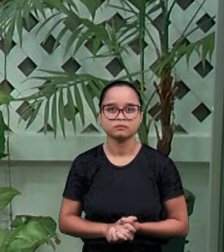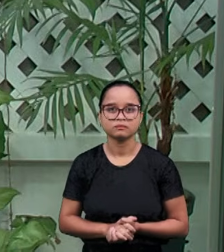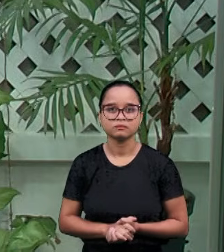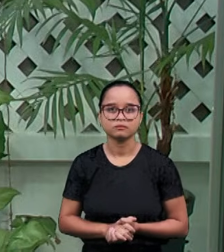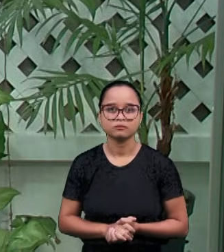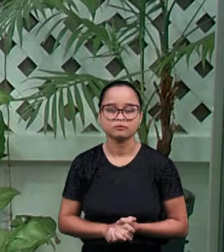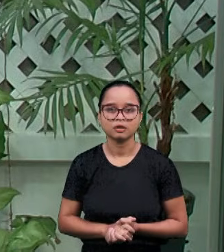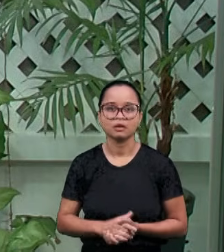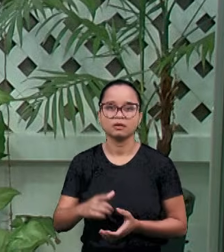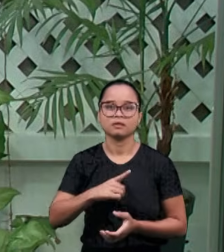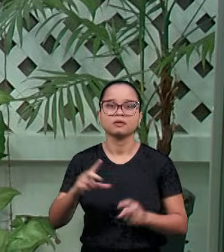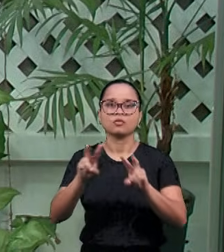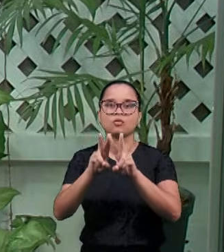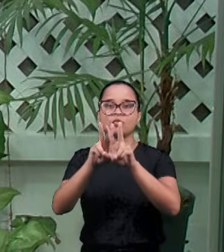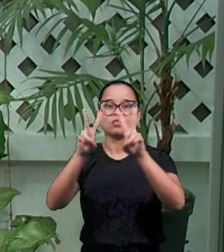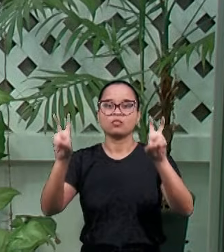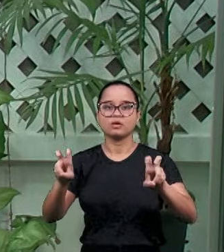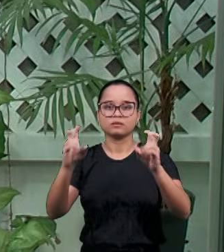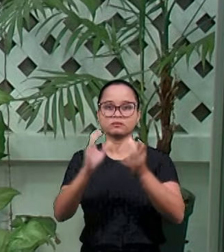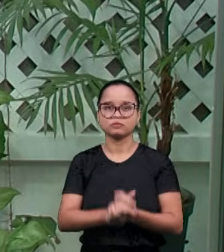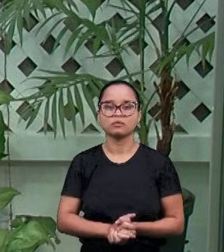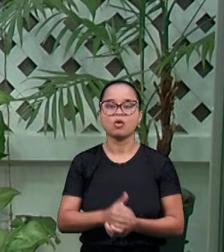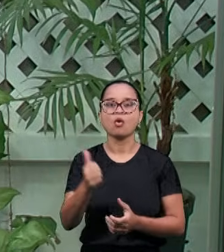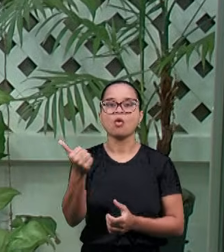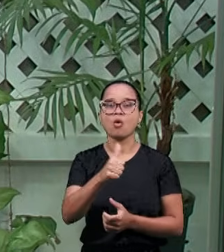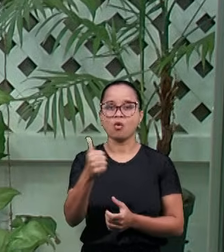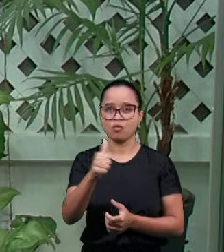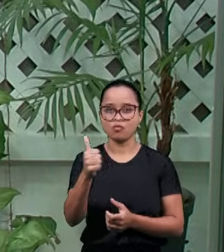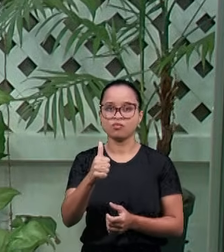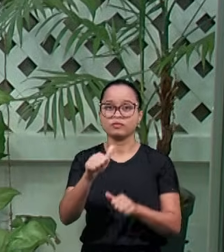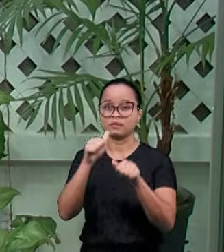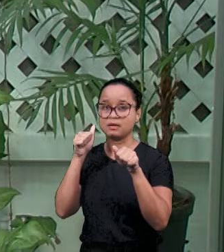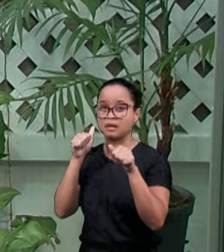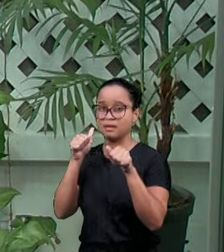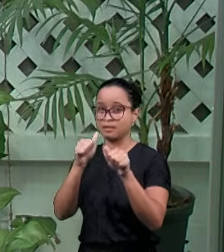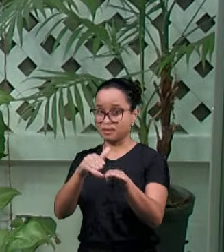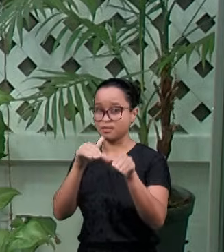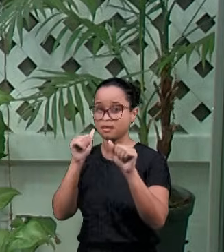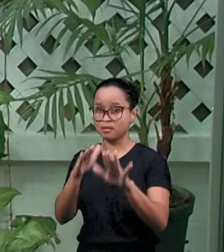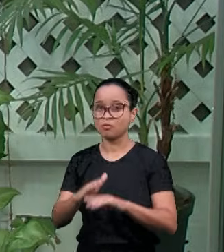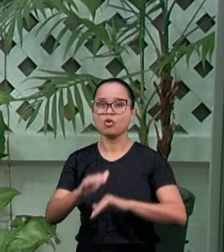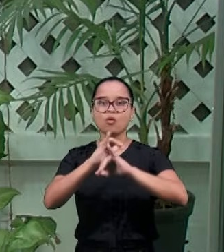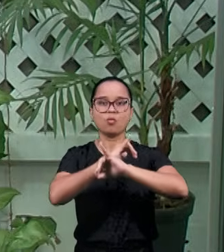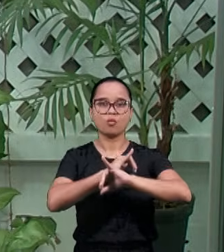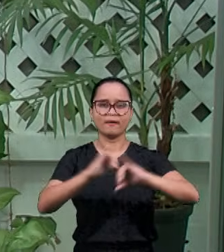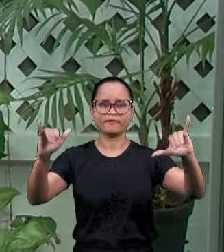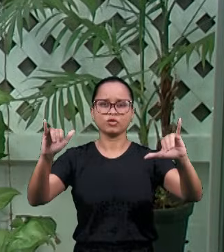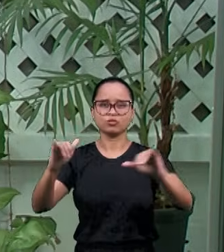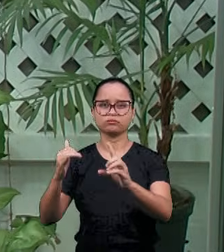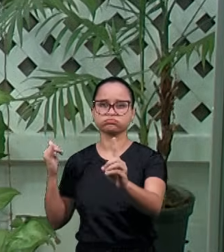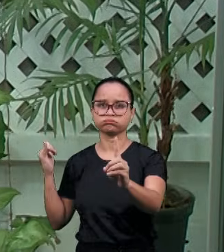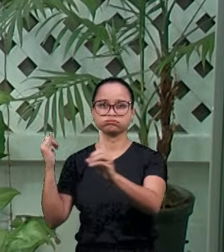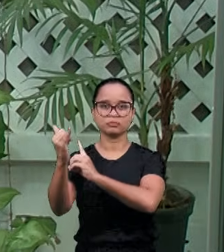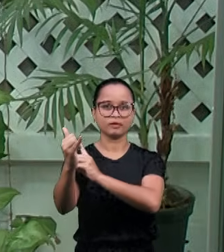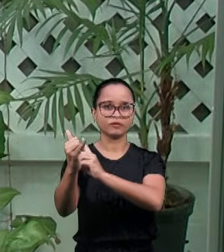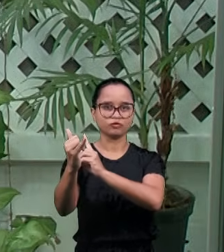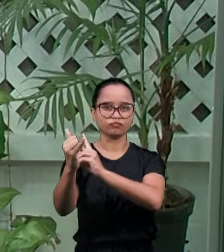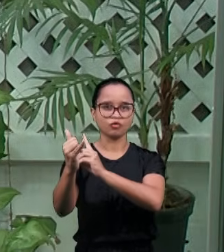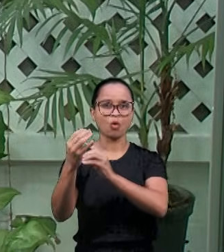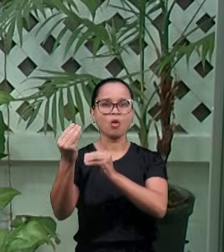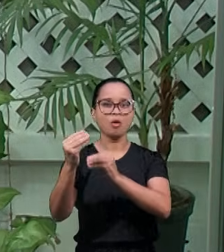Un avis prophétique, 11 de septembre, un avis prophétique pour le monde et pour